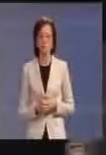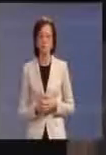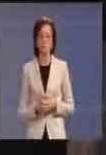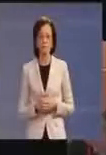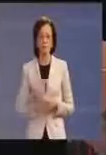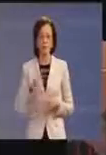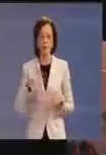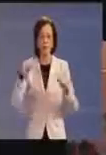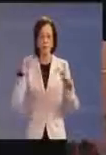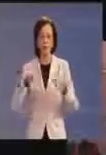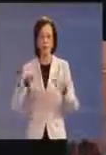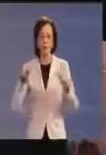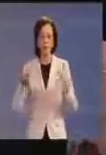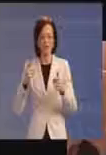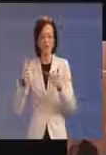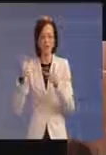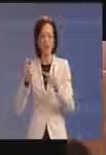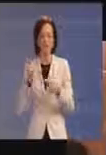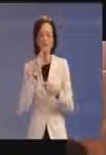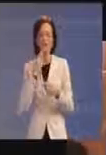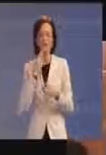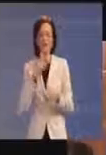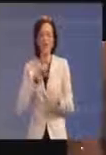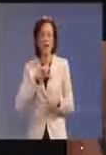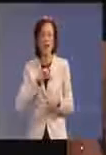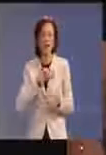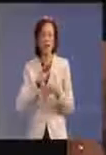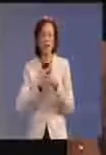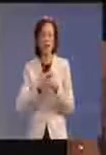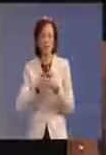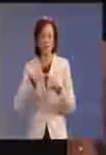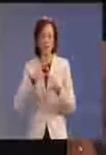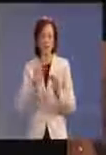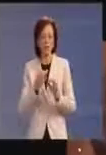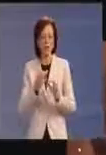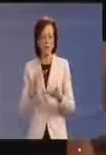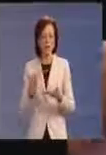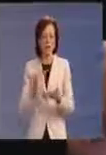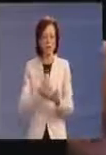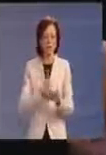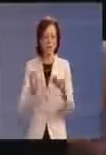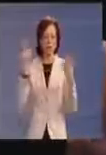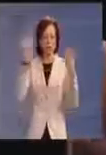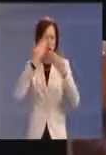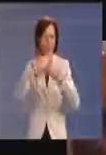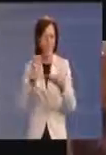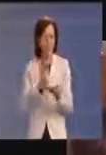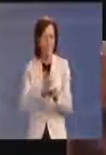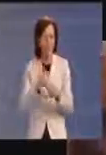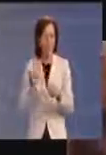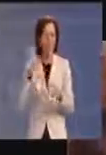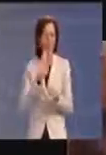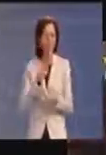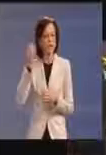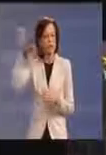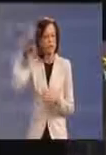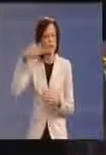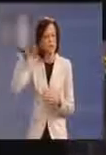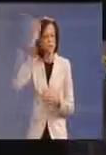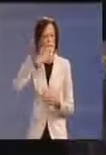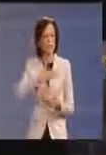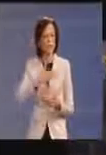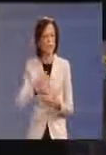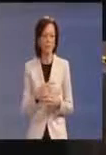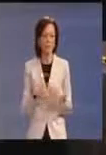Zur Veranstaltung luden die Gendarmerie und Polizeifreunde Kärnten. Der Erlös des Abends ging an die Aktion Licht ins Dunkel.